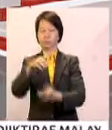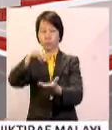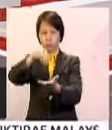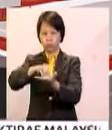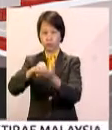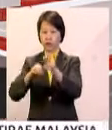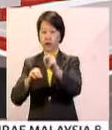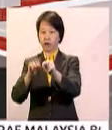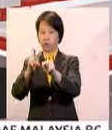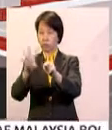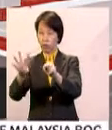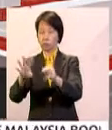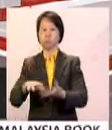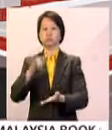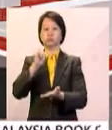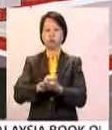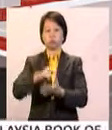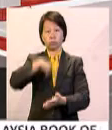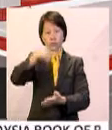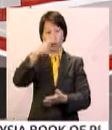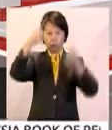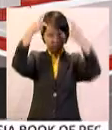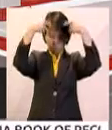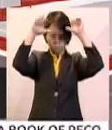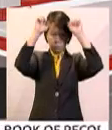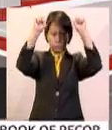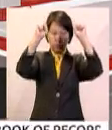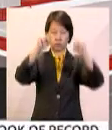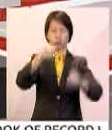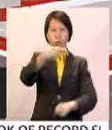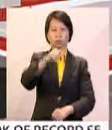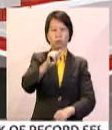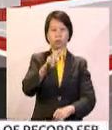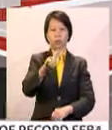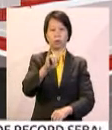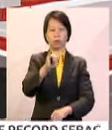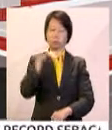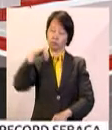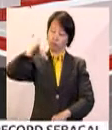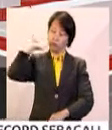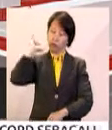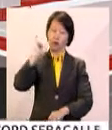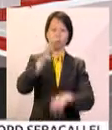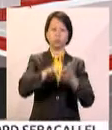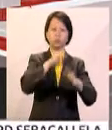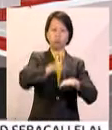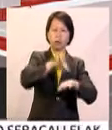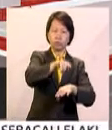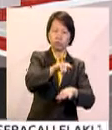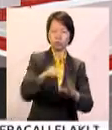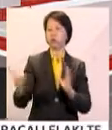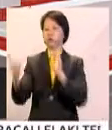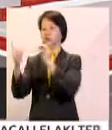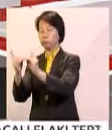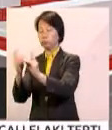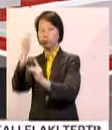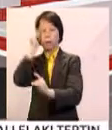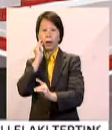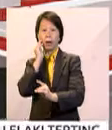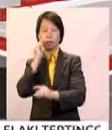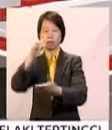Perkara tersebut juga dinyatakan Presiden PAS Datuk Seri Abdul Hadi Awang semalam sewaktu bertemu Tun Dr. Mahathir di Ibu